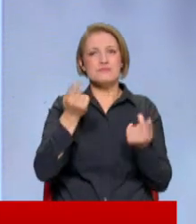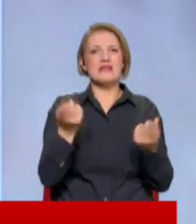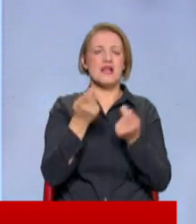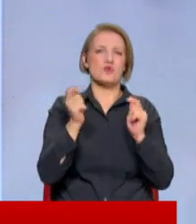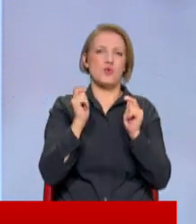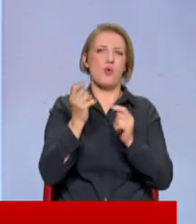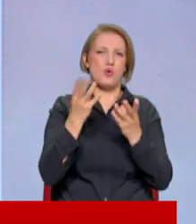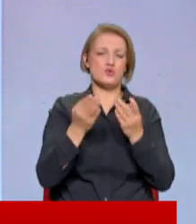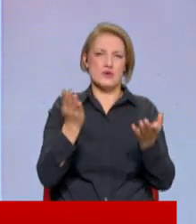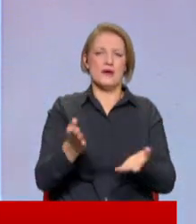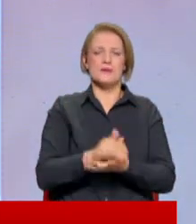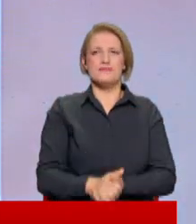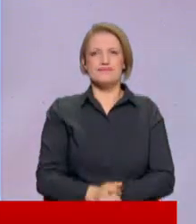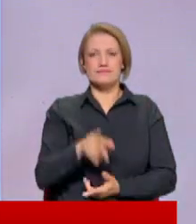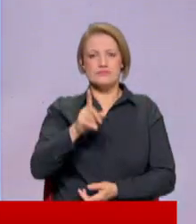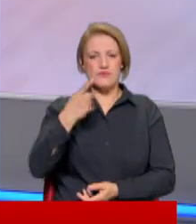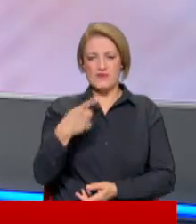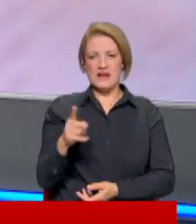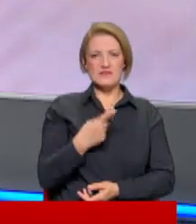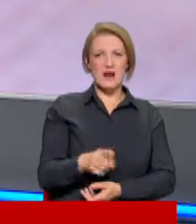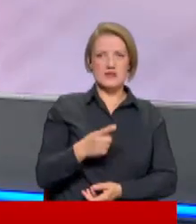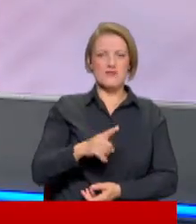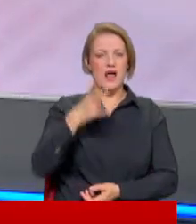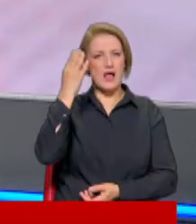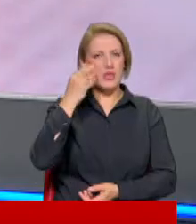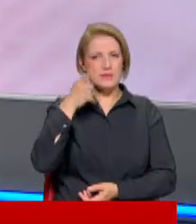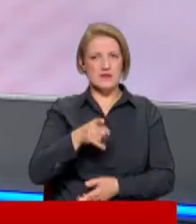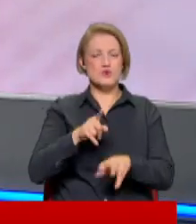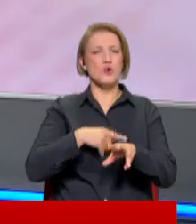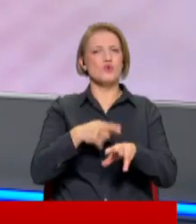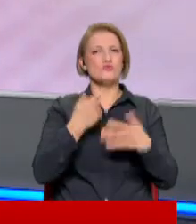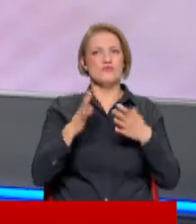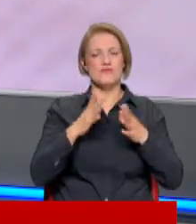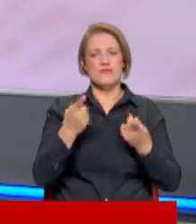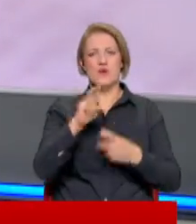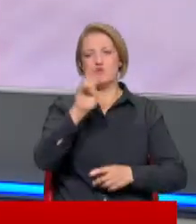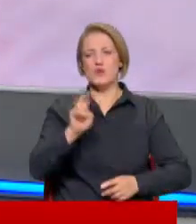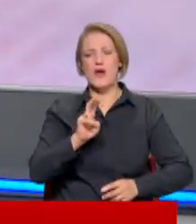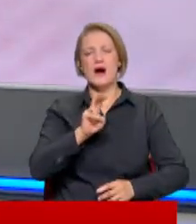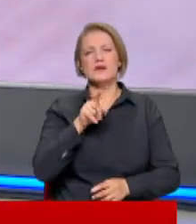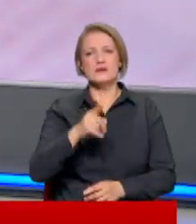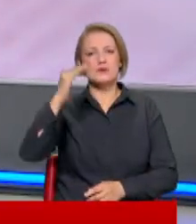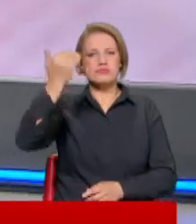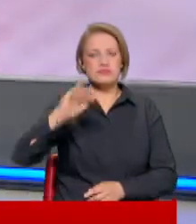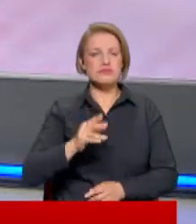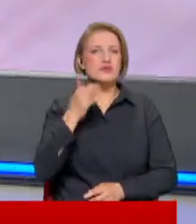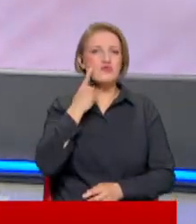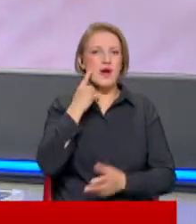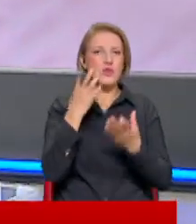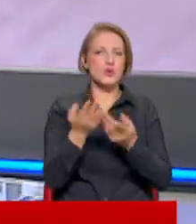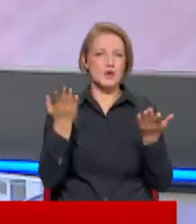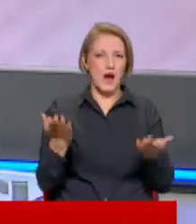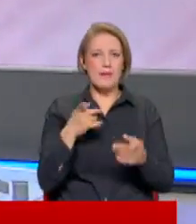daha zorlaştıracak. Tabii ki bunun farklı farklı anlamları ve yorumları var. Dolar kurundaki düşüşe tanıklık ettik